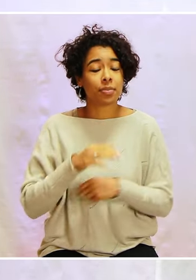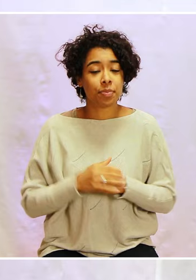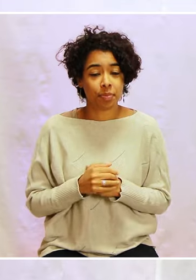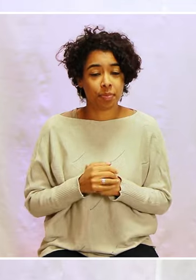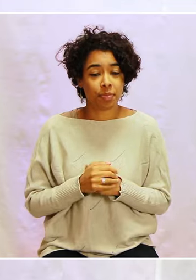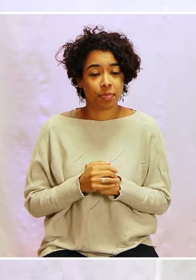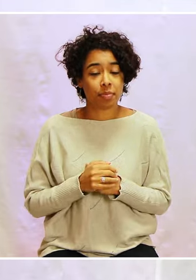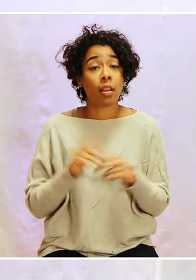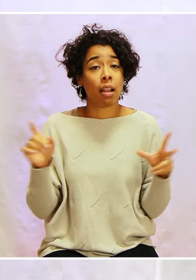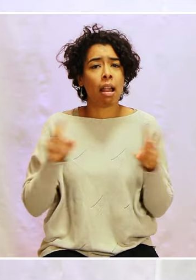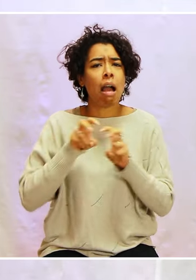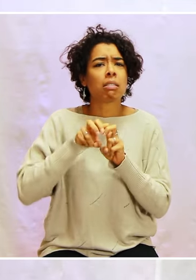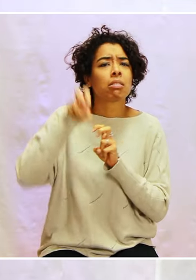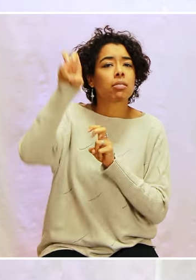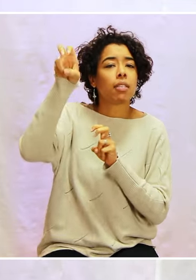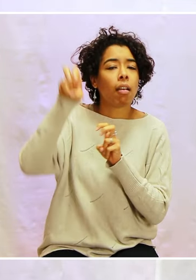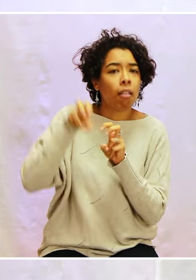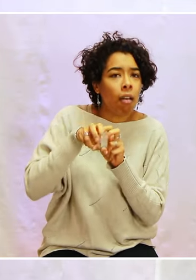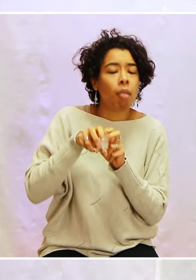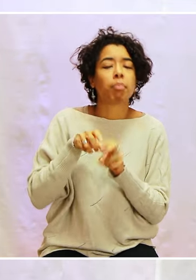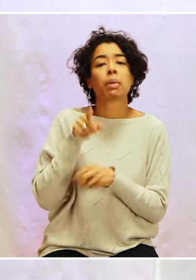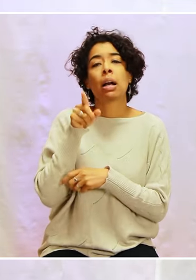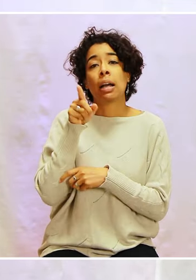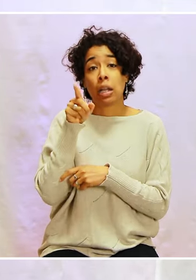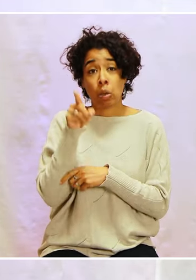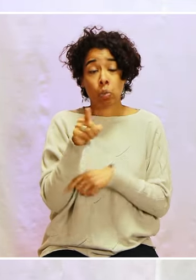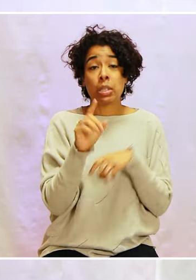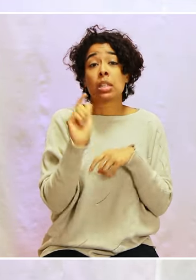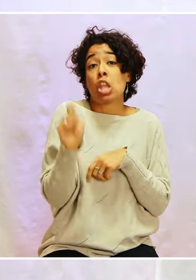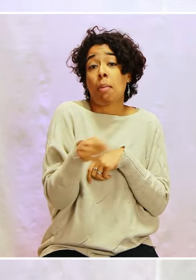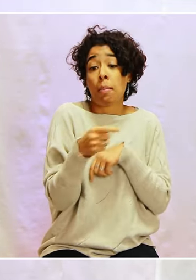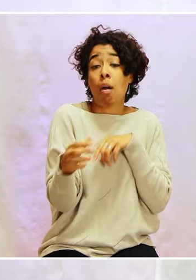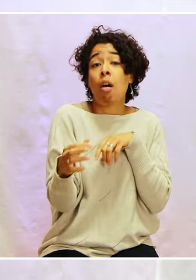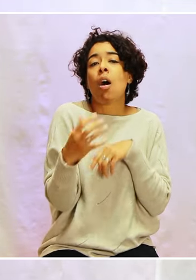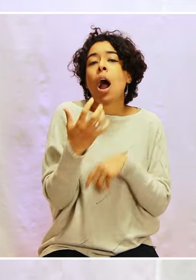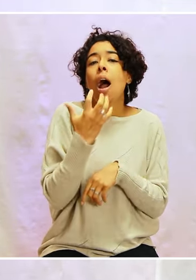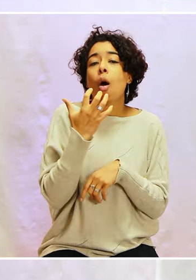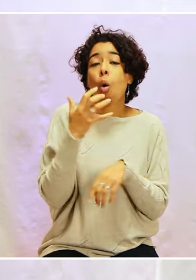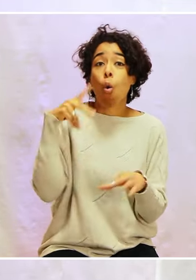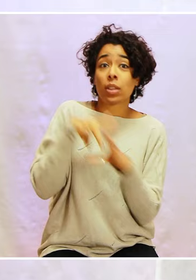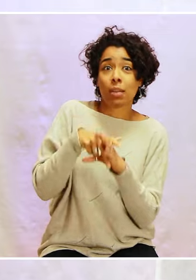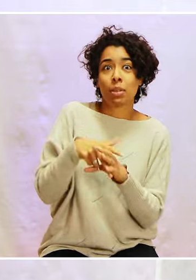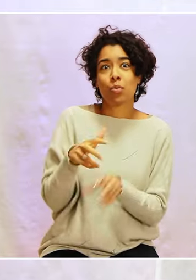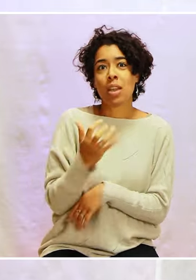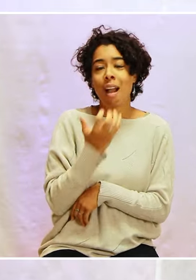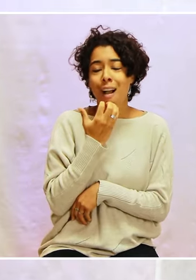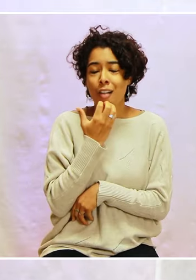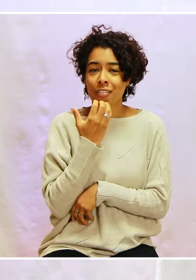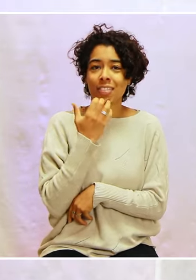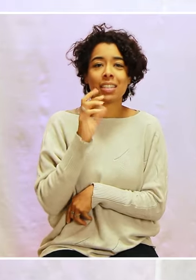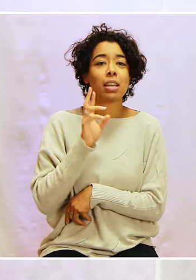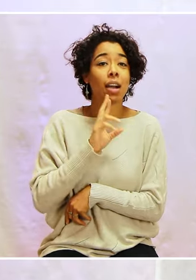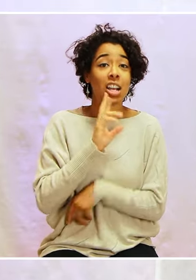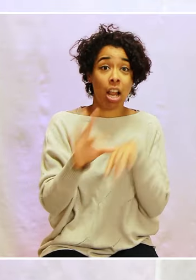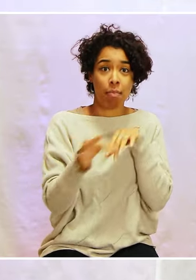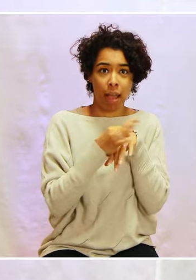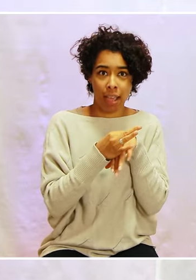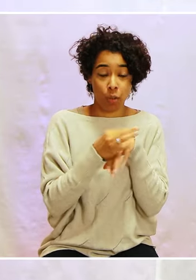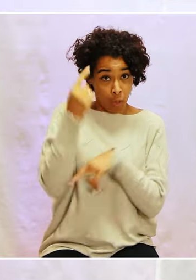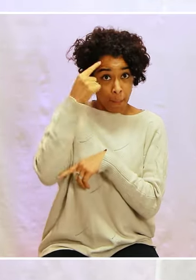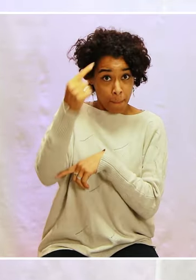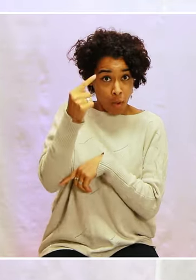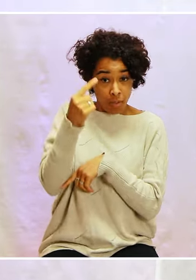où où Jacob et bien c'est c'est s'est marié normalement a désiré se marier avec Rachel et il croit qu'on lui a donné et bien